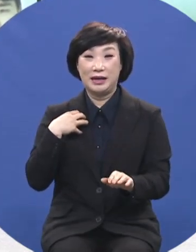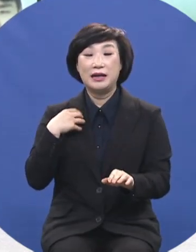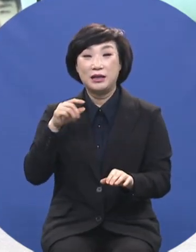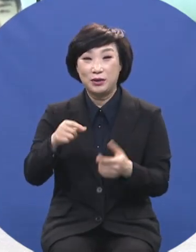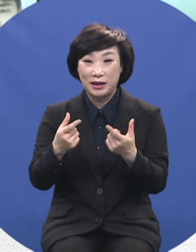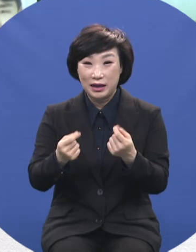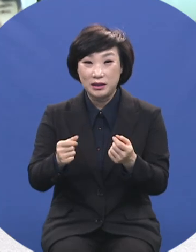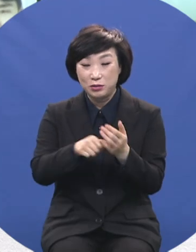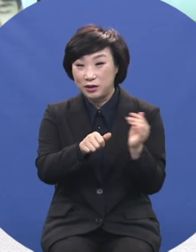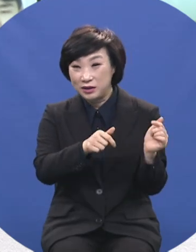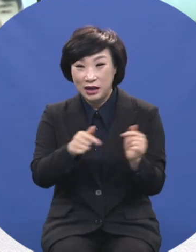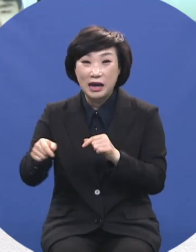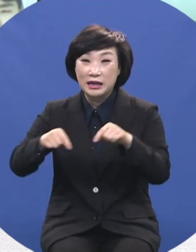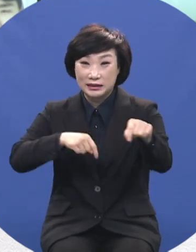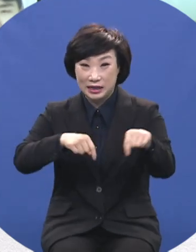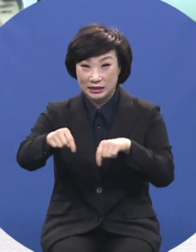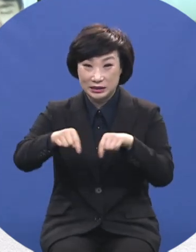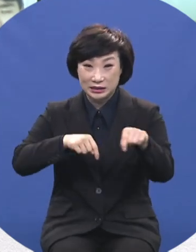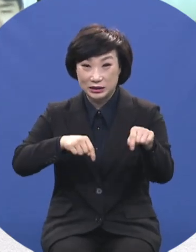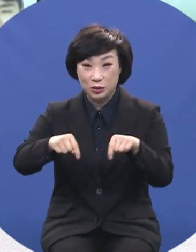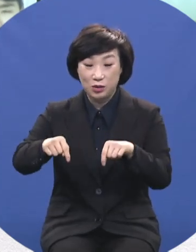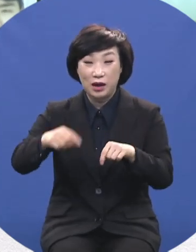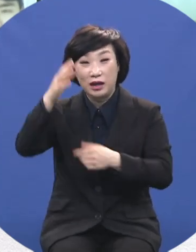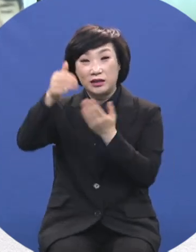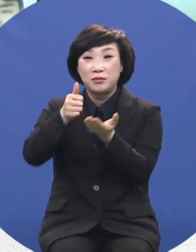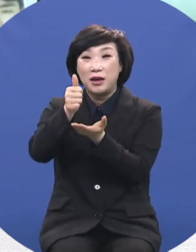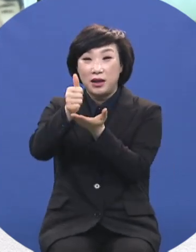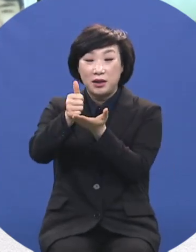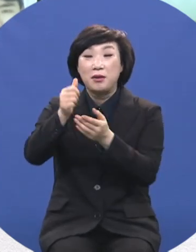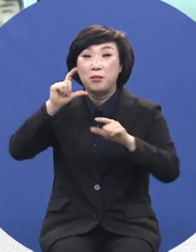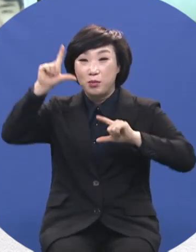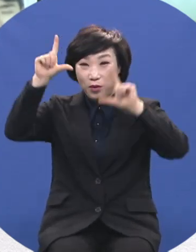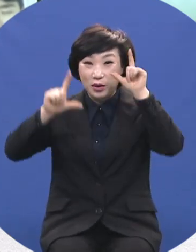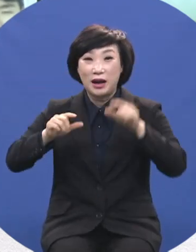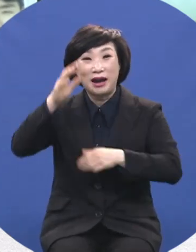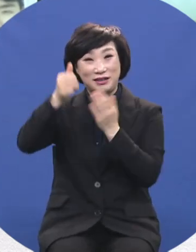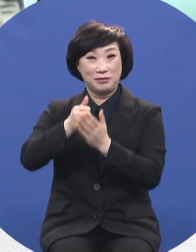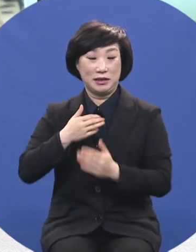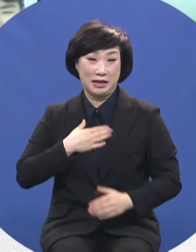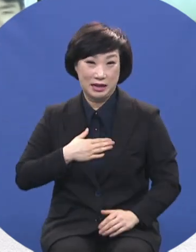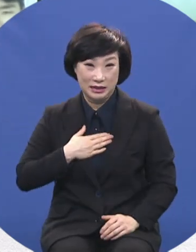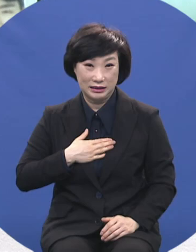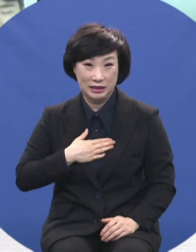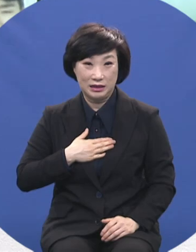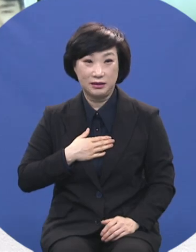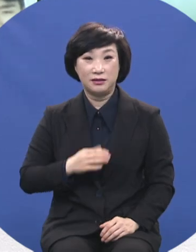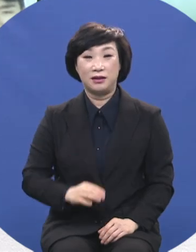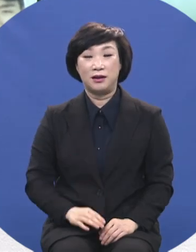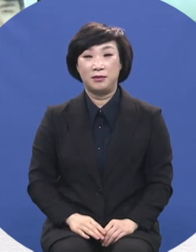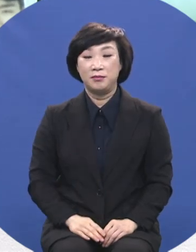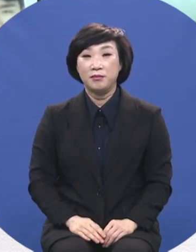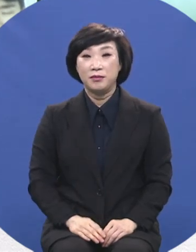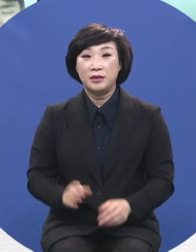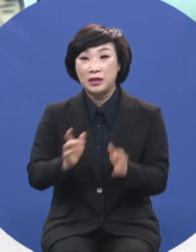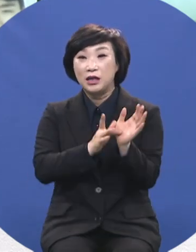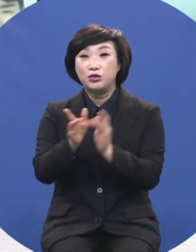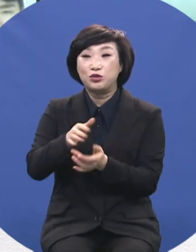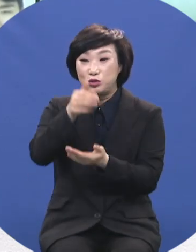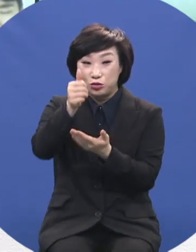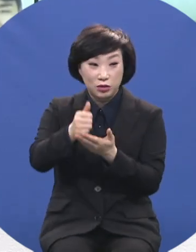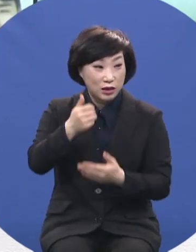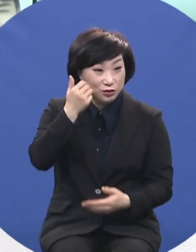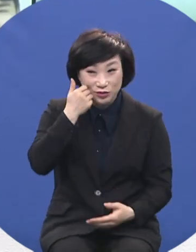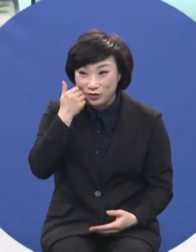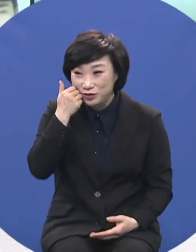이렇게 만물을 다스리고 하나님의 형상으로서 하나님을 알게 한다. 예수 그리스도가 누구라고